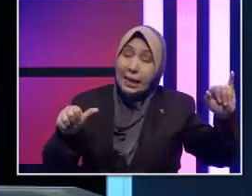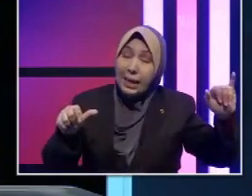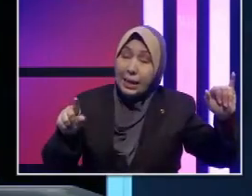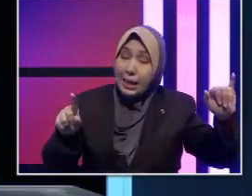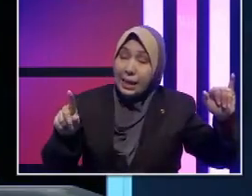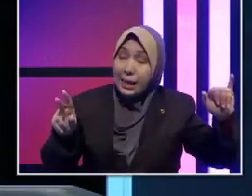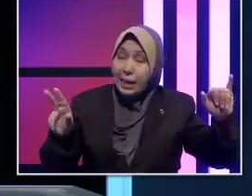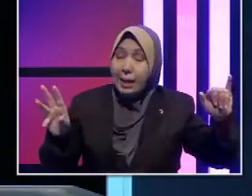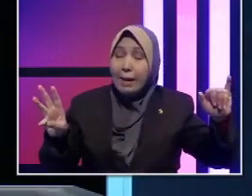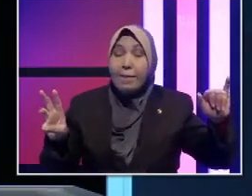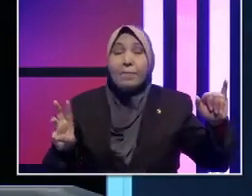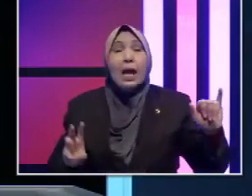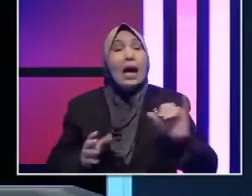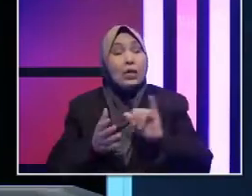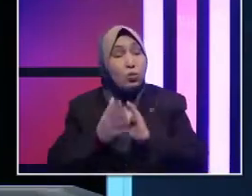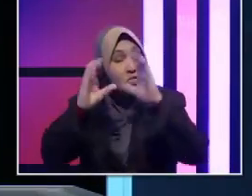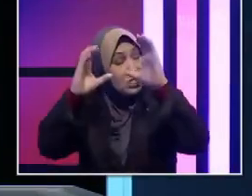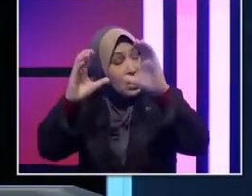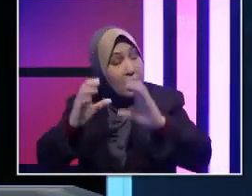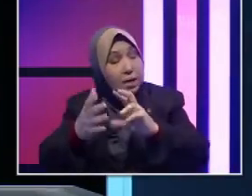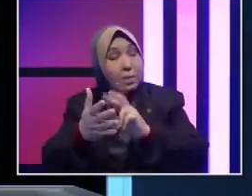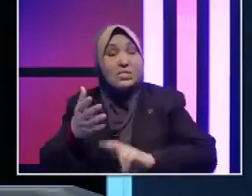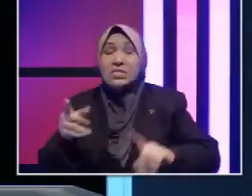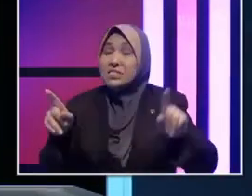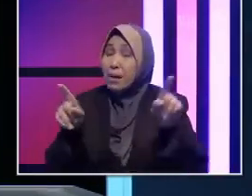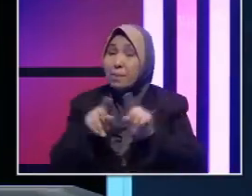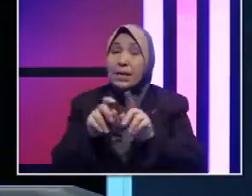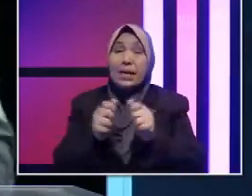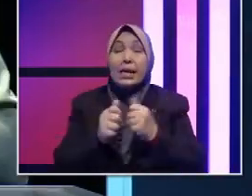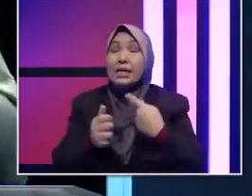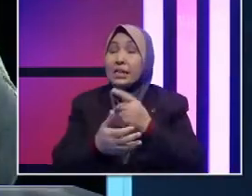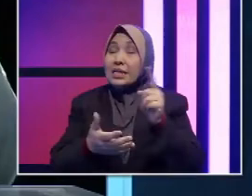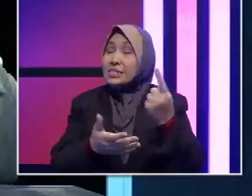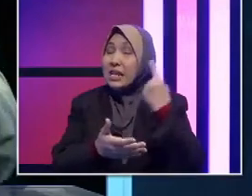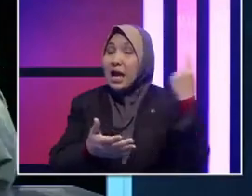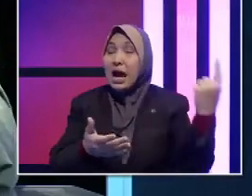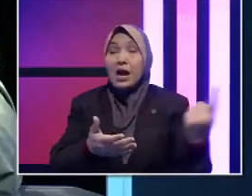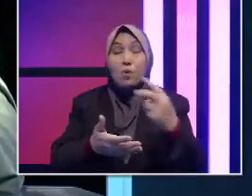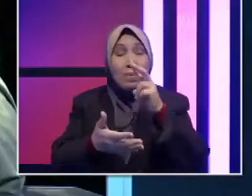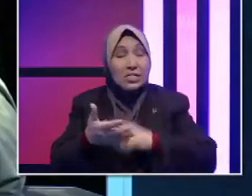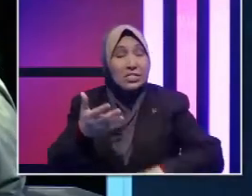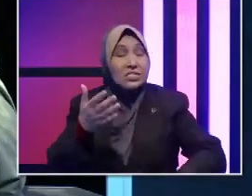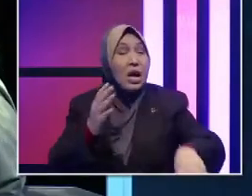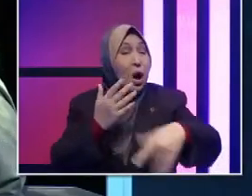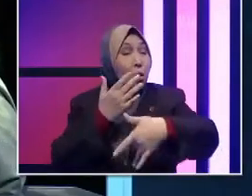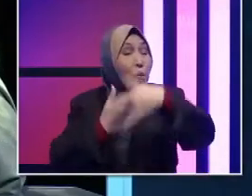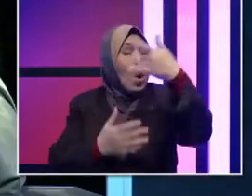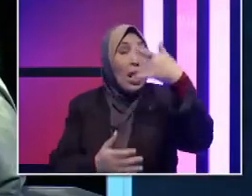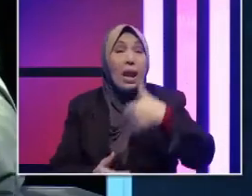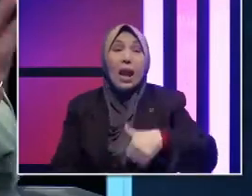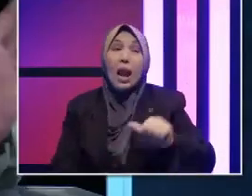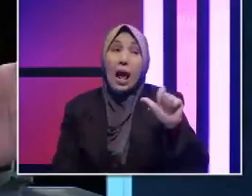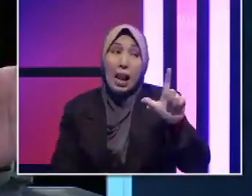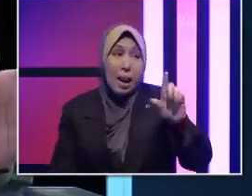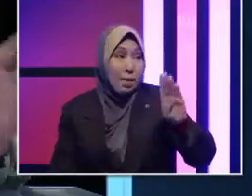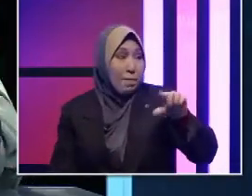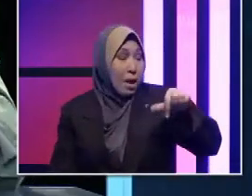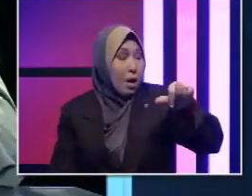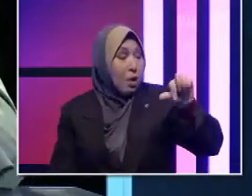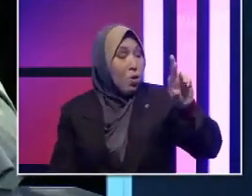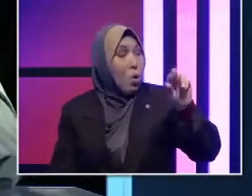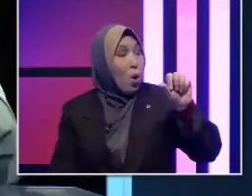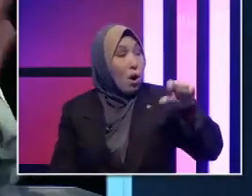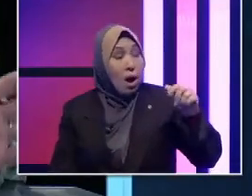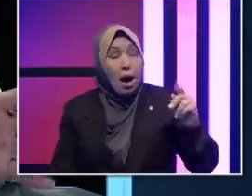mim cara baca dia sama juga dengan kita selalu baca yang awal Al-Baqarah tu kan. Sama 6 harakat. Nama dia apa?